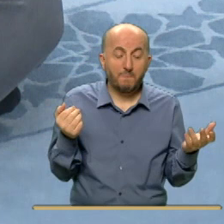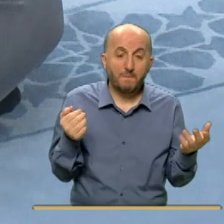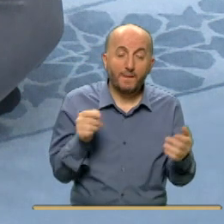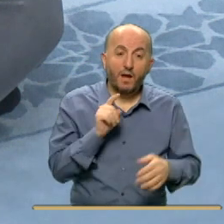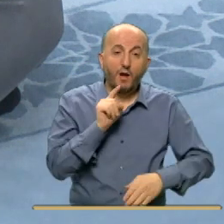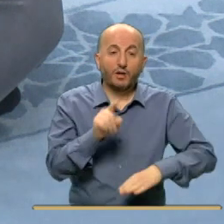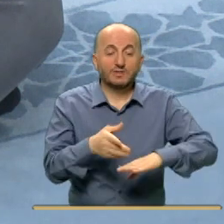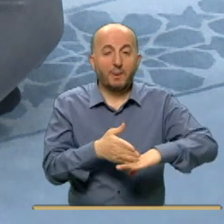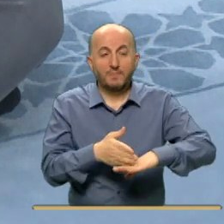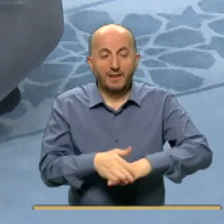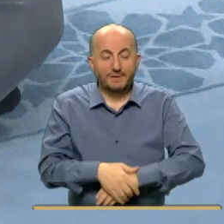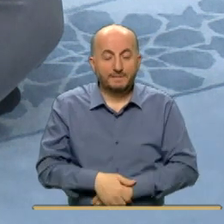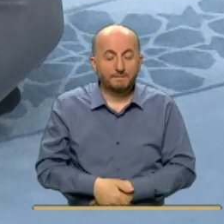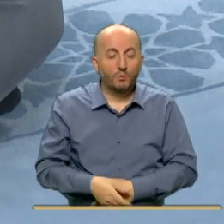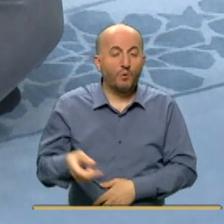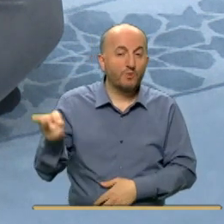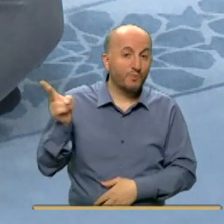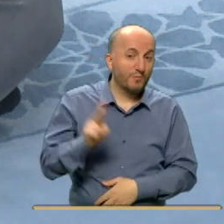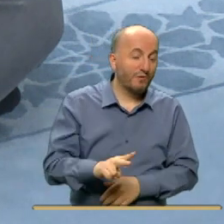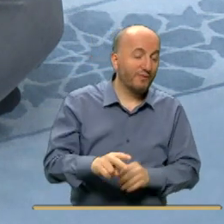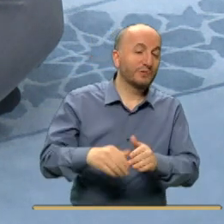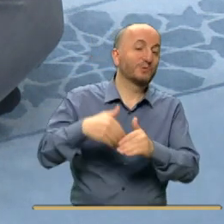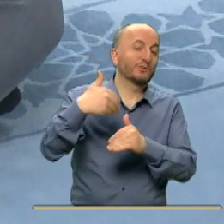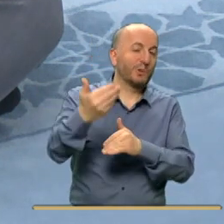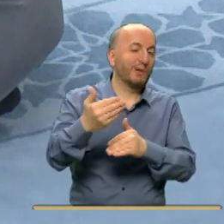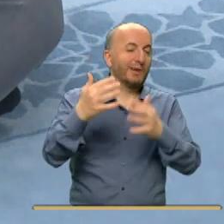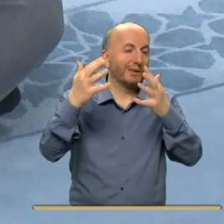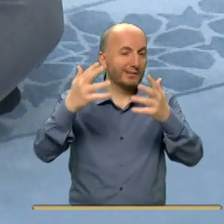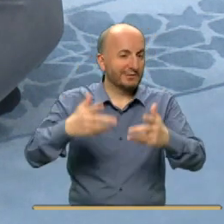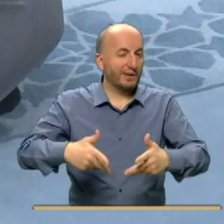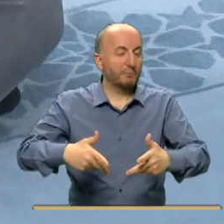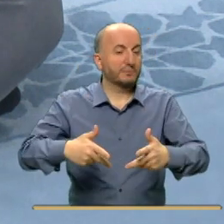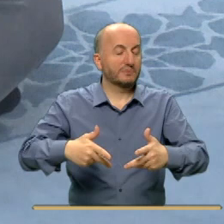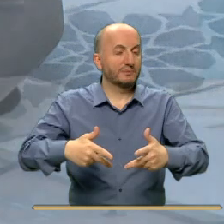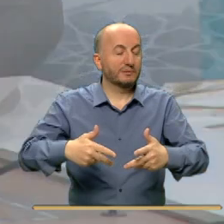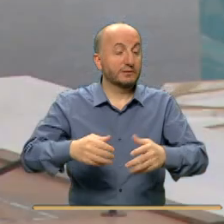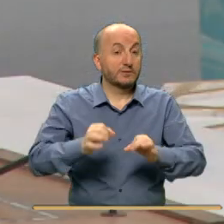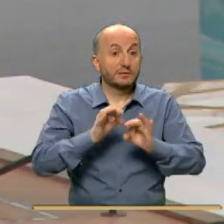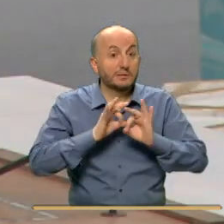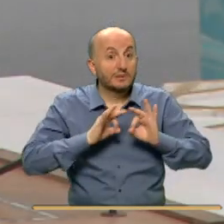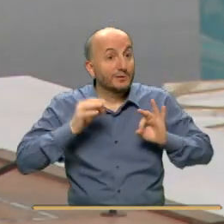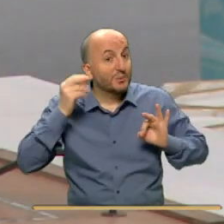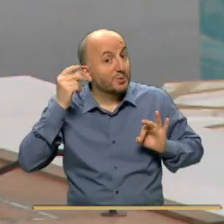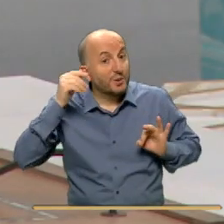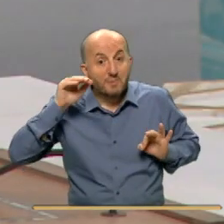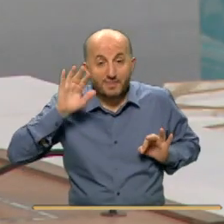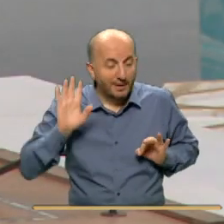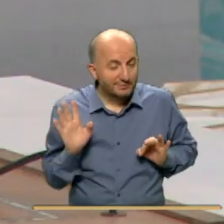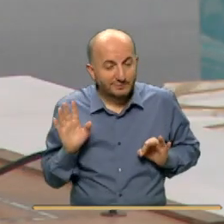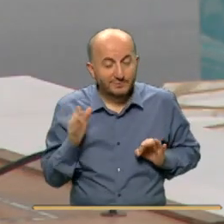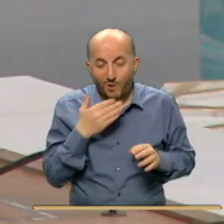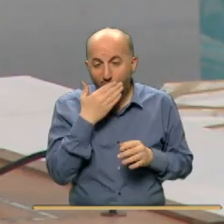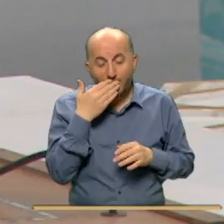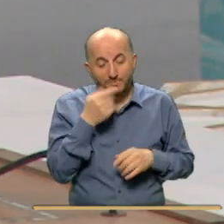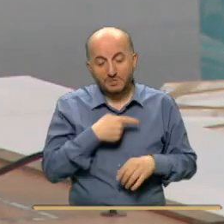Onun için ölümü ve ölümden sonraki hesabı hiç unutmadan, işte oruç bize